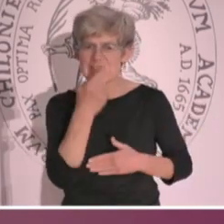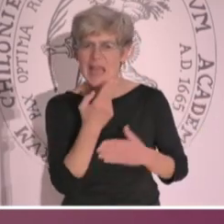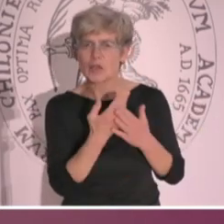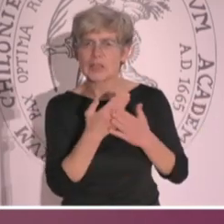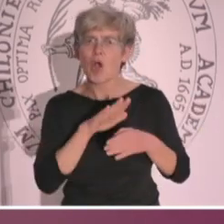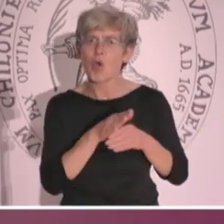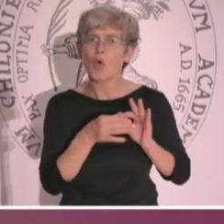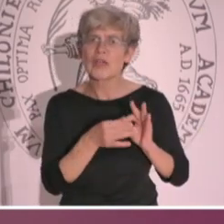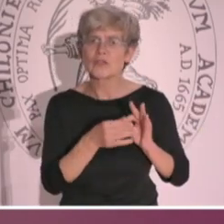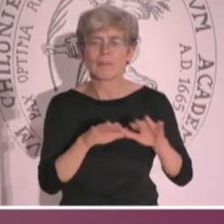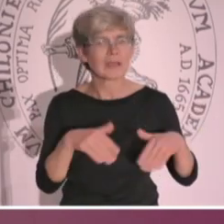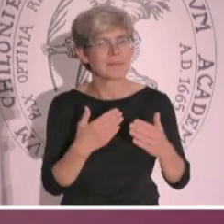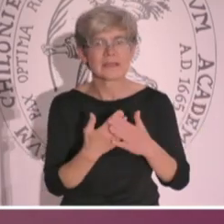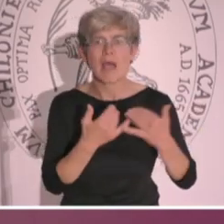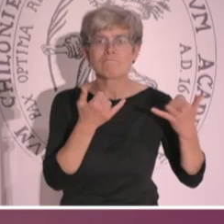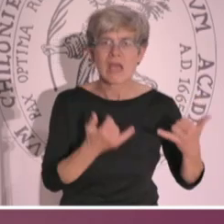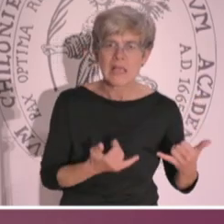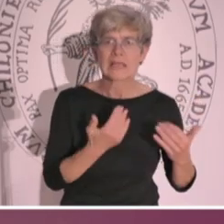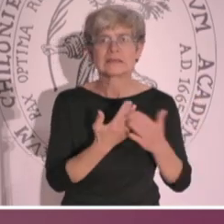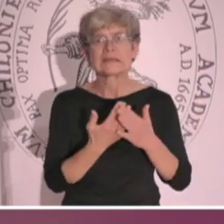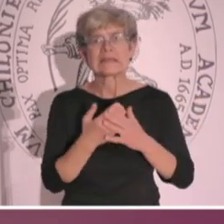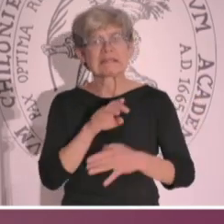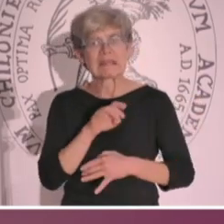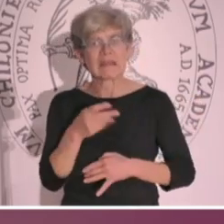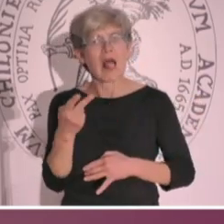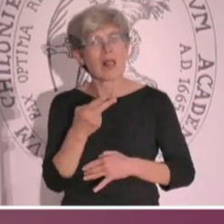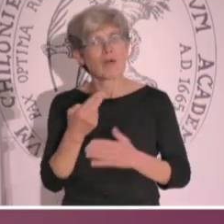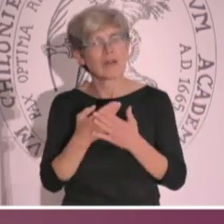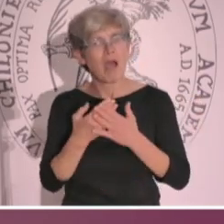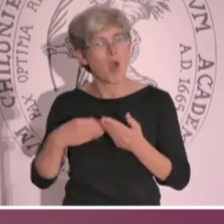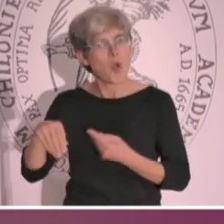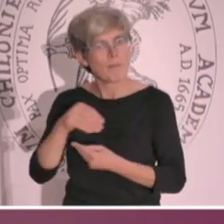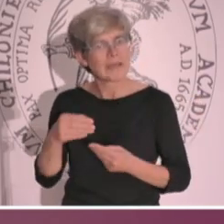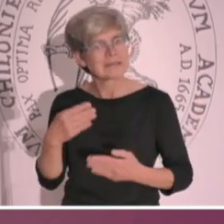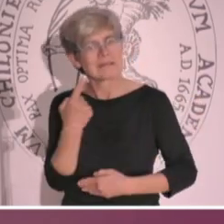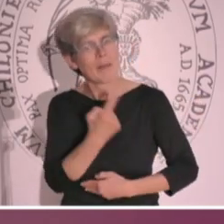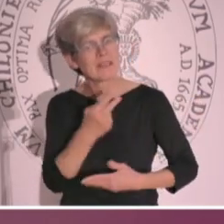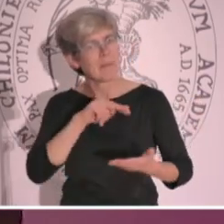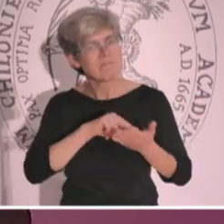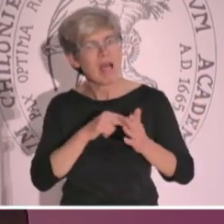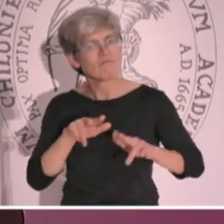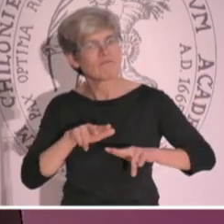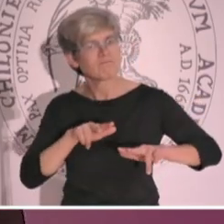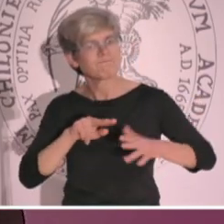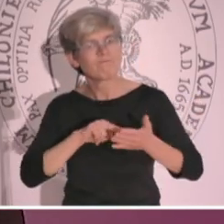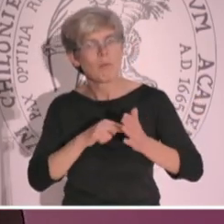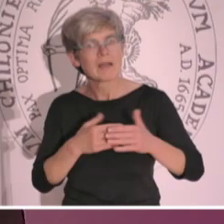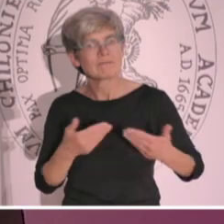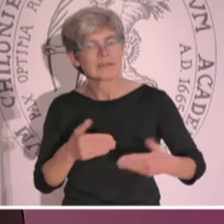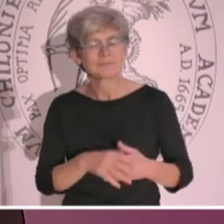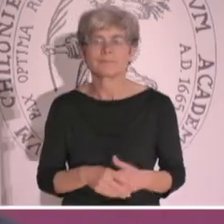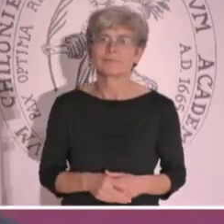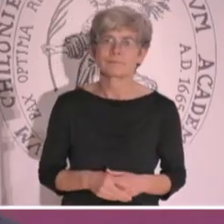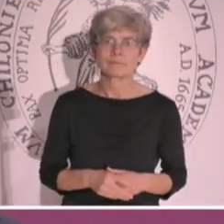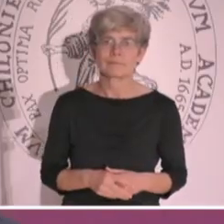Digitallehre? Was planen Sie, um den Erstsemesterstudierenden hier den Einstieg zu erleichtern? Ja, also